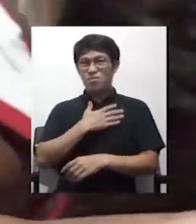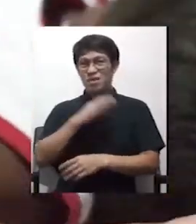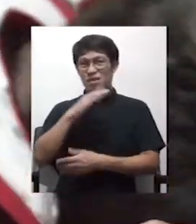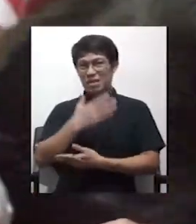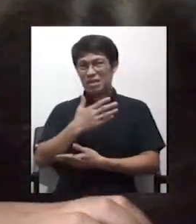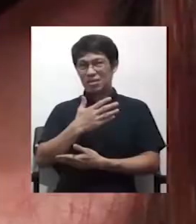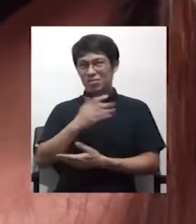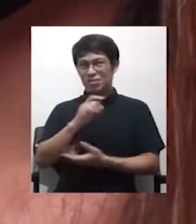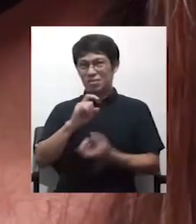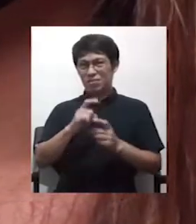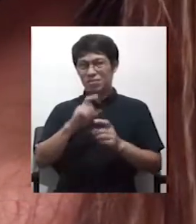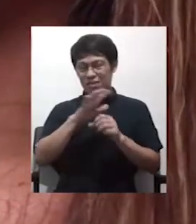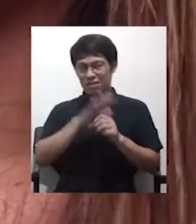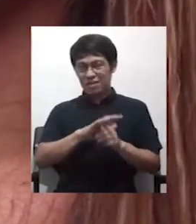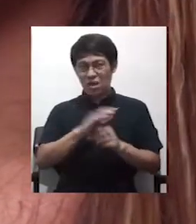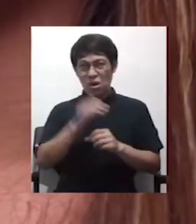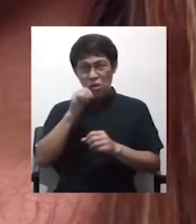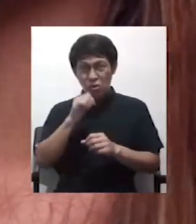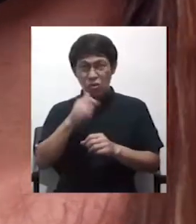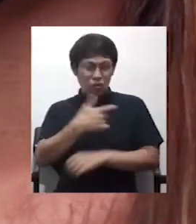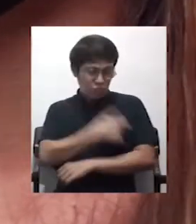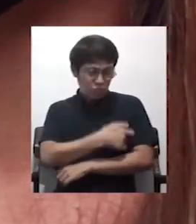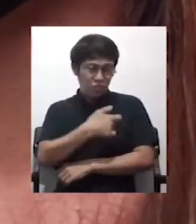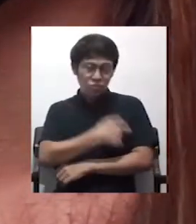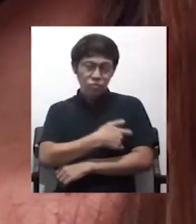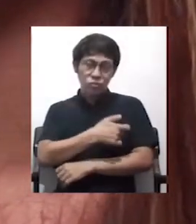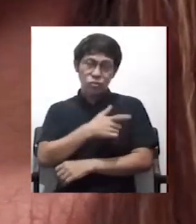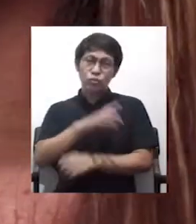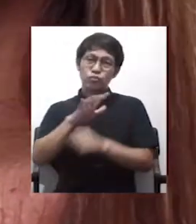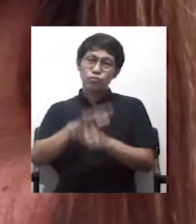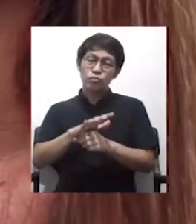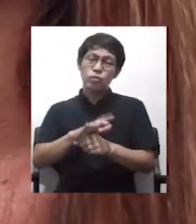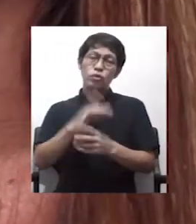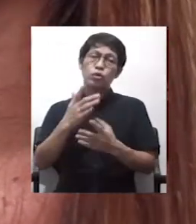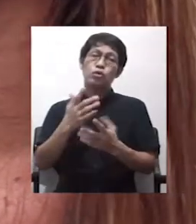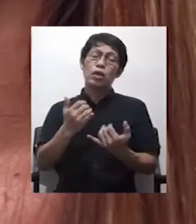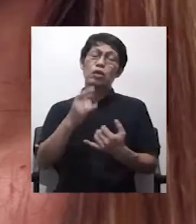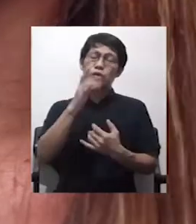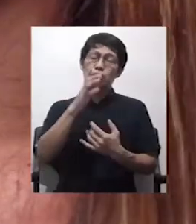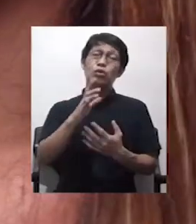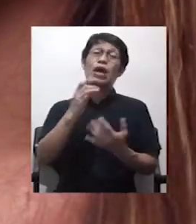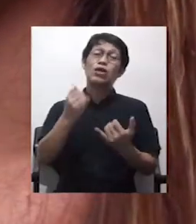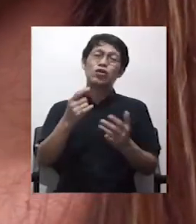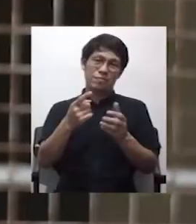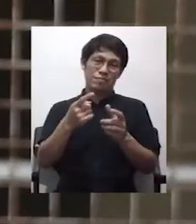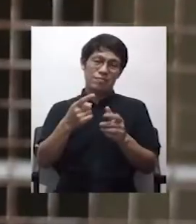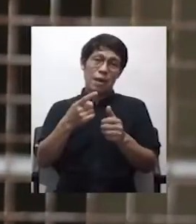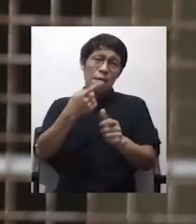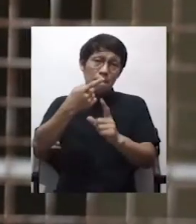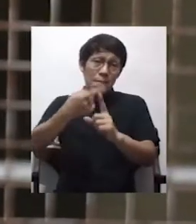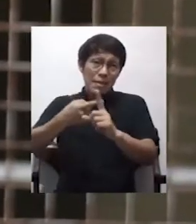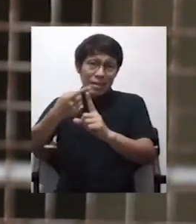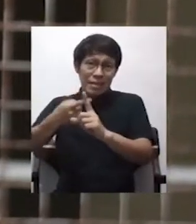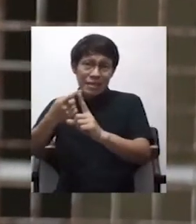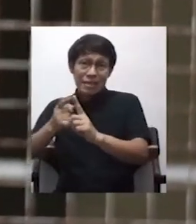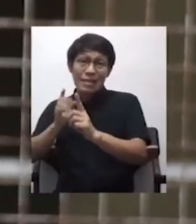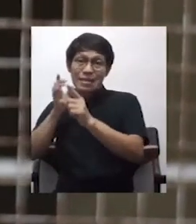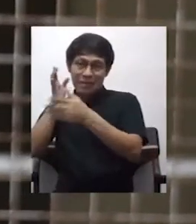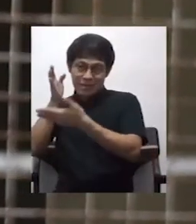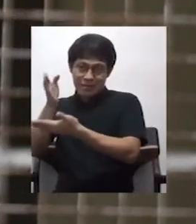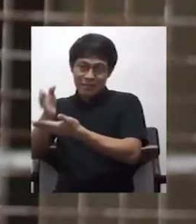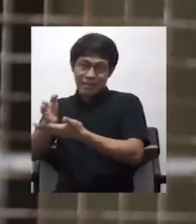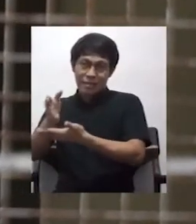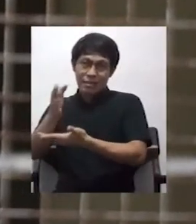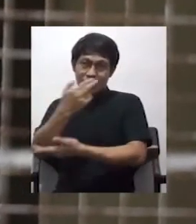araw-araw tusok. Eh ngayon po, awa ng Diyos, monthly na lang po kami nabalik sa ospital para sa chemotherapy niya.